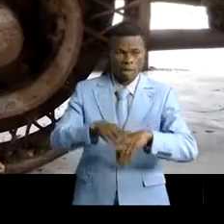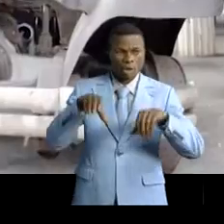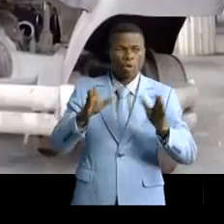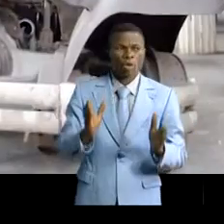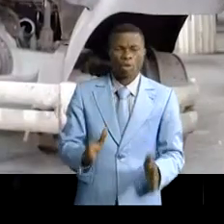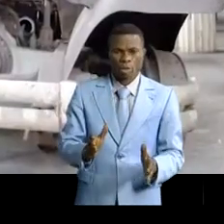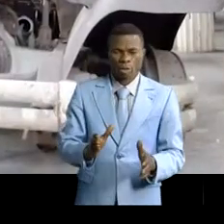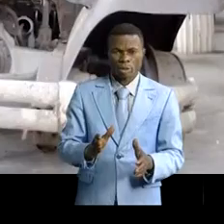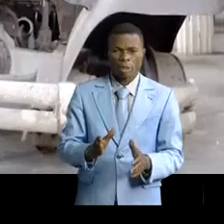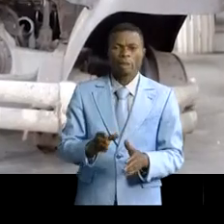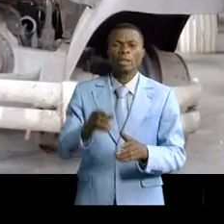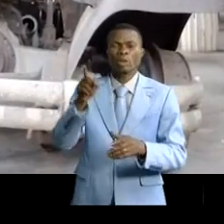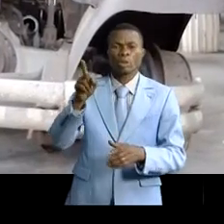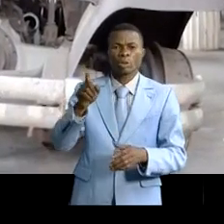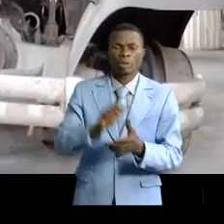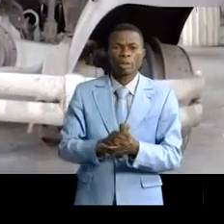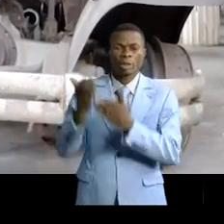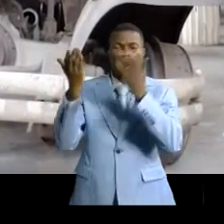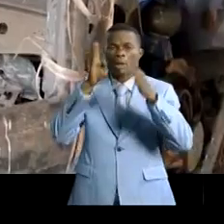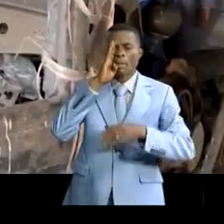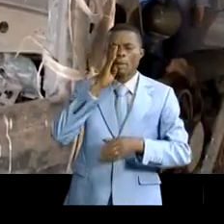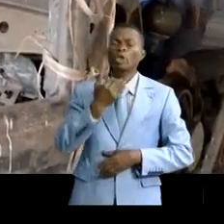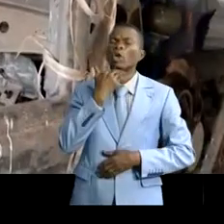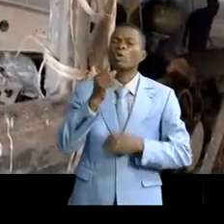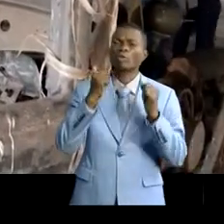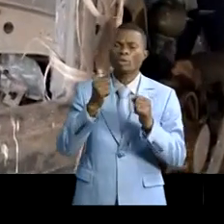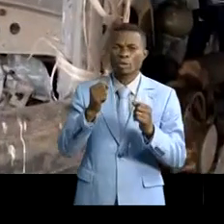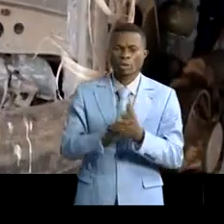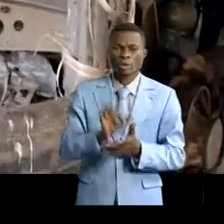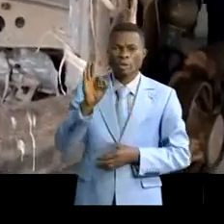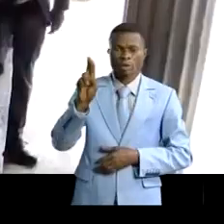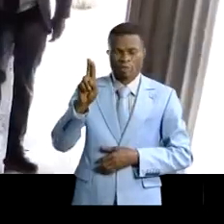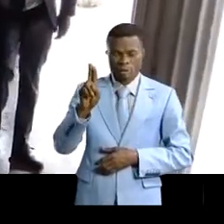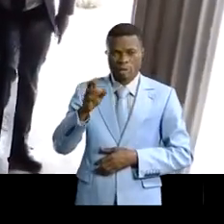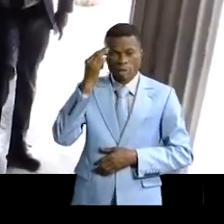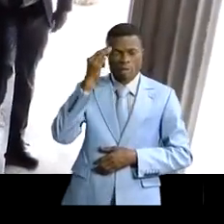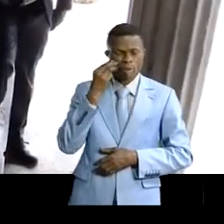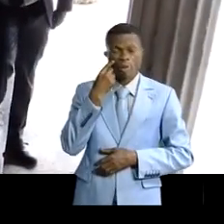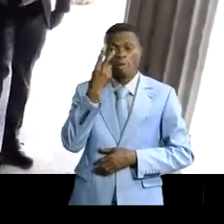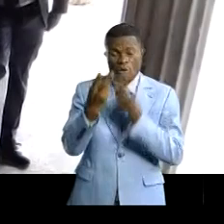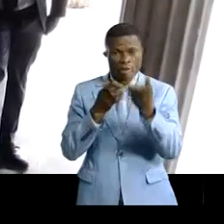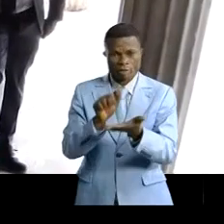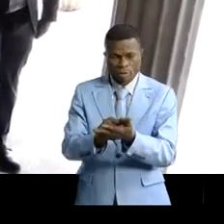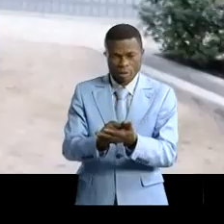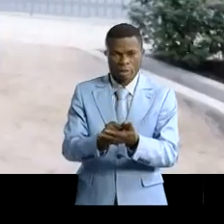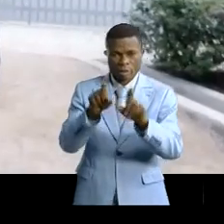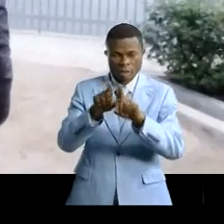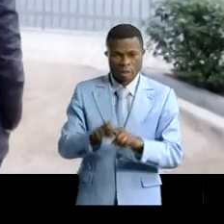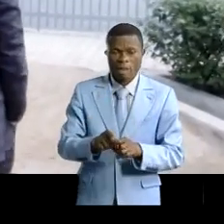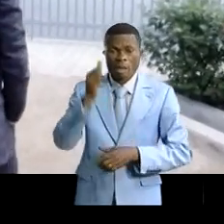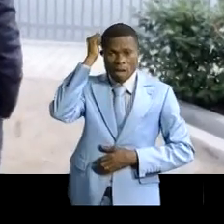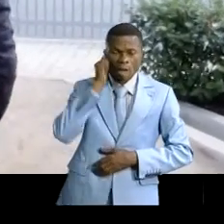congolais appartenant au célèbre homme d'affaires belge Fischer a retenu le regard du ministre du Tourisme. Autant le bateau